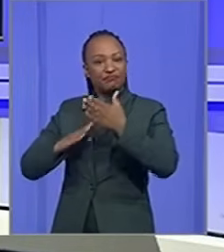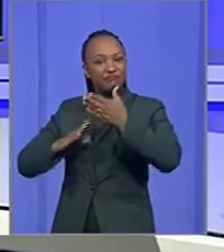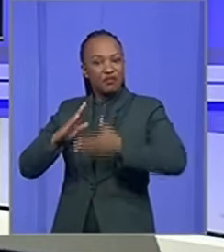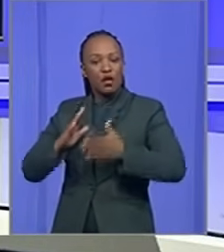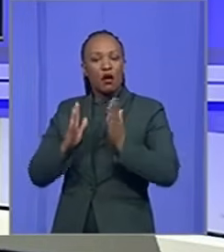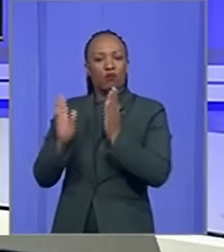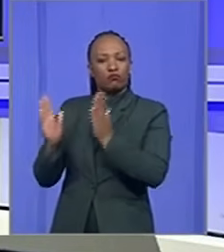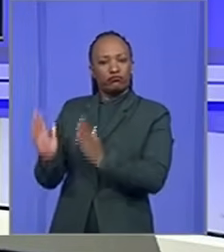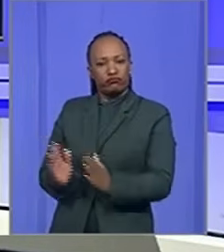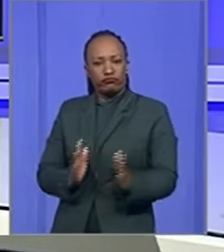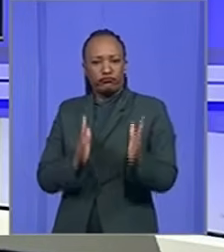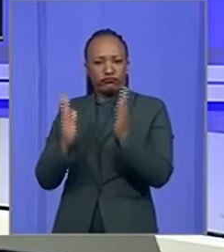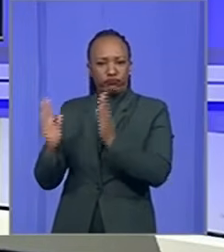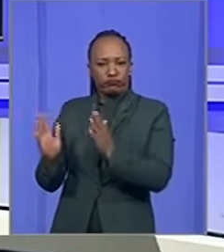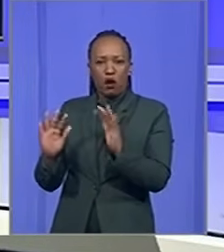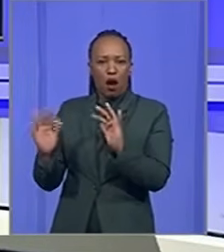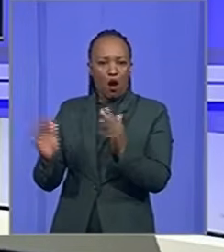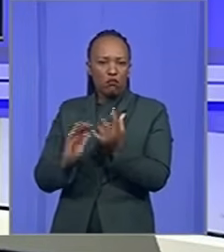kakaretso?